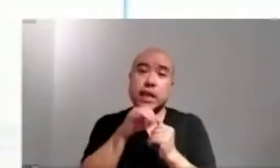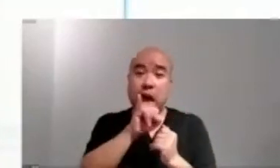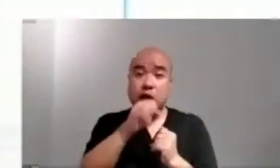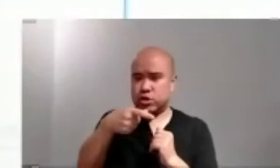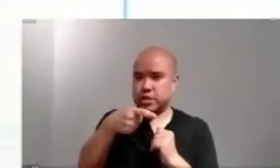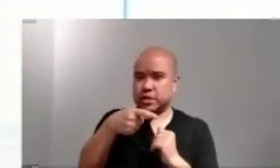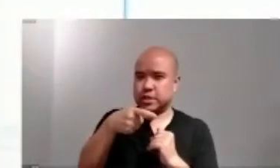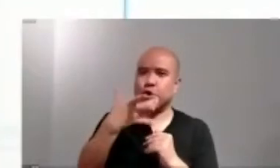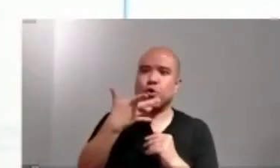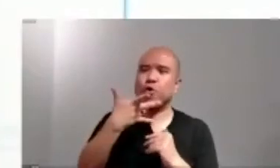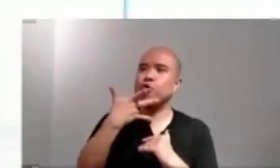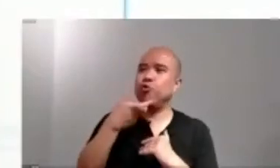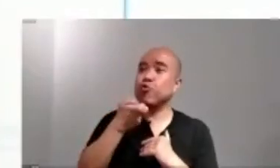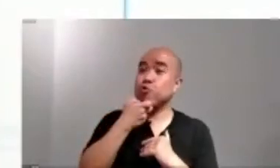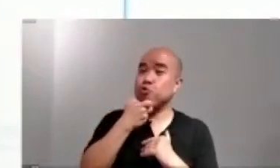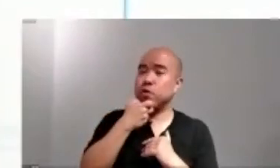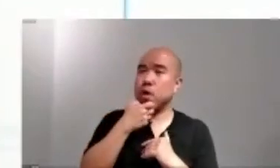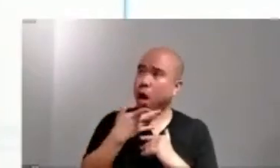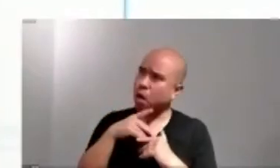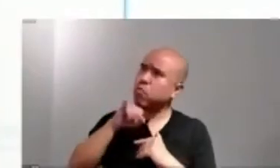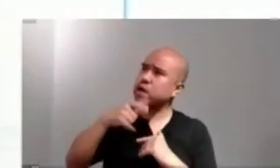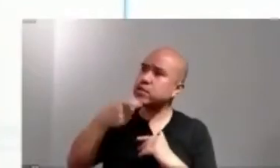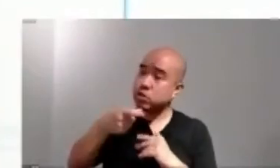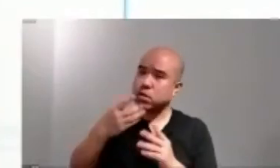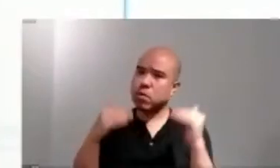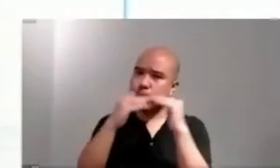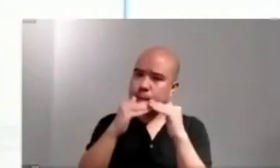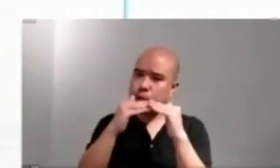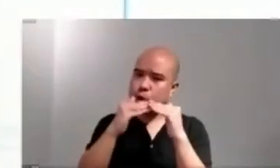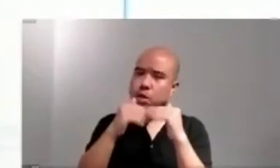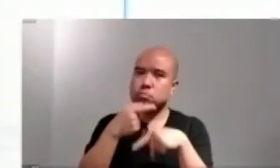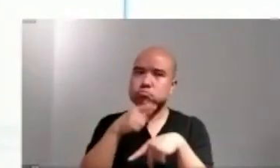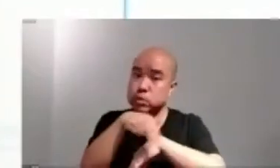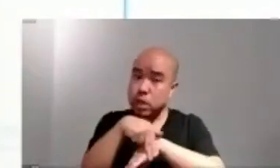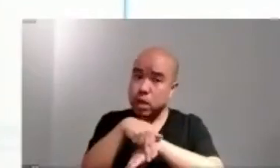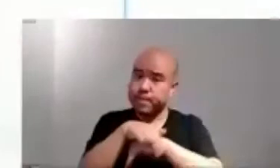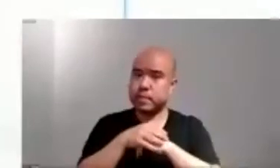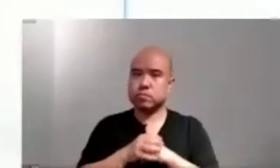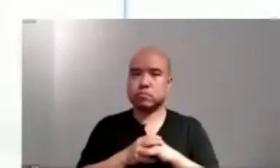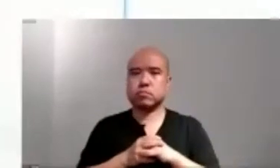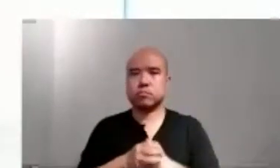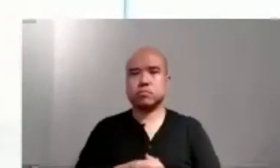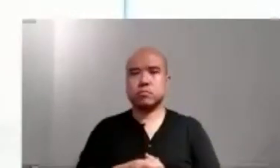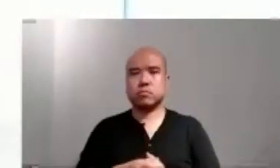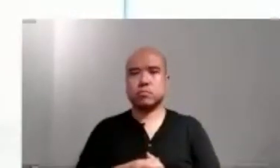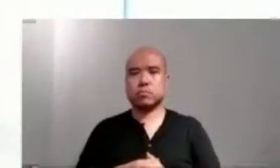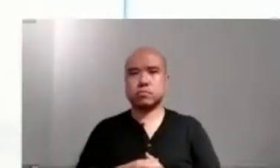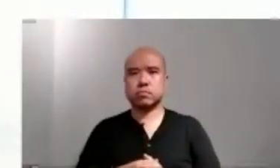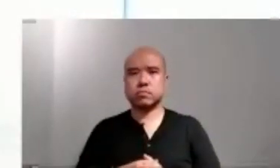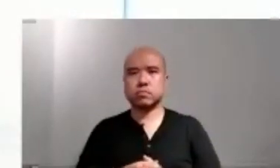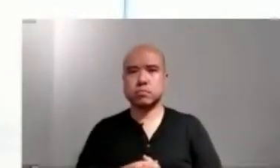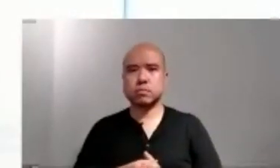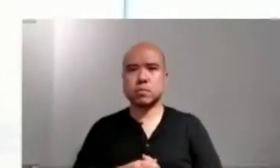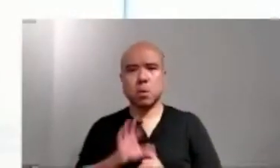我哋喺度諗，點解唔喺 Instagram 呢個平台上面做啲嘢咧？咁我哋又可以做到啲乜嘢？就咁出